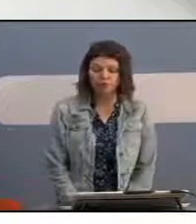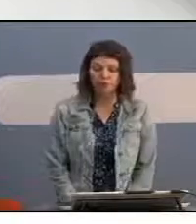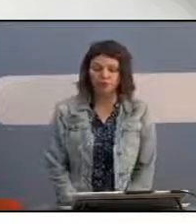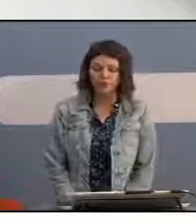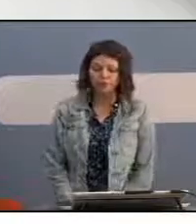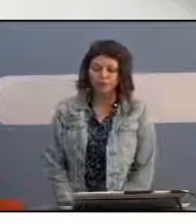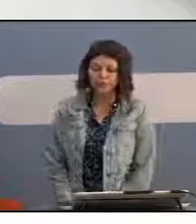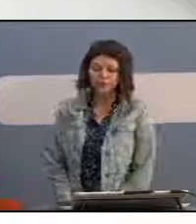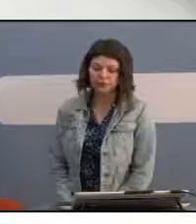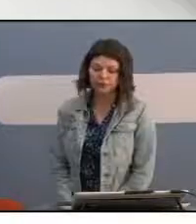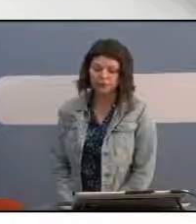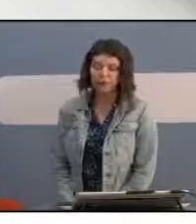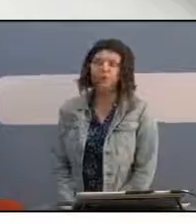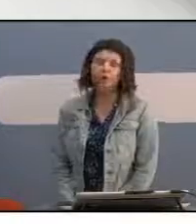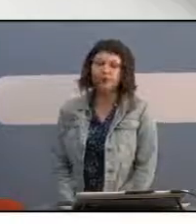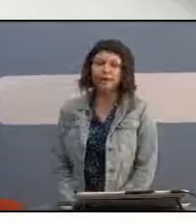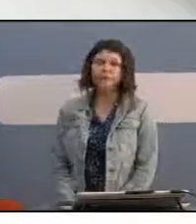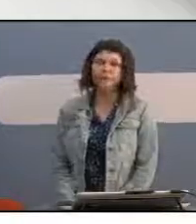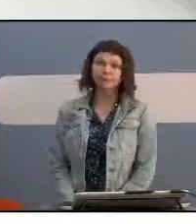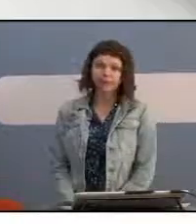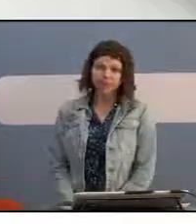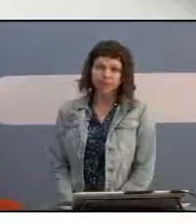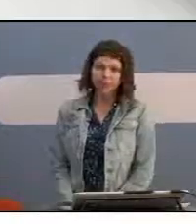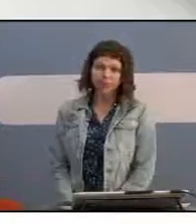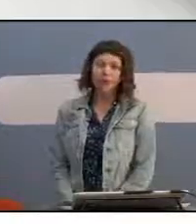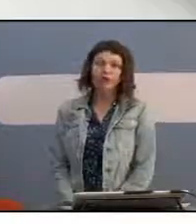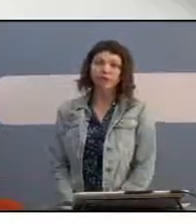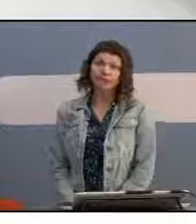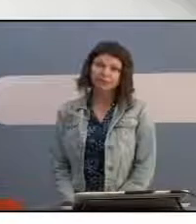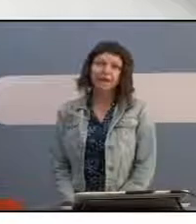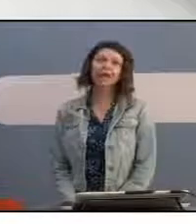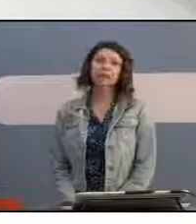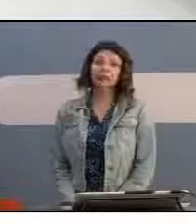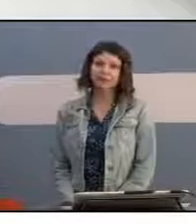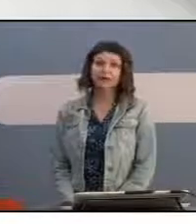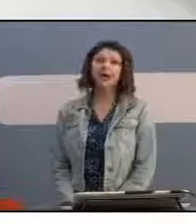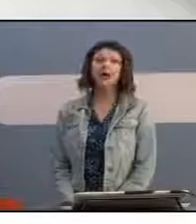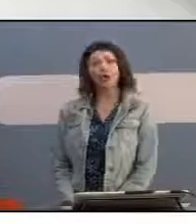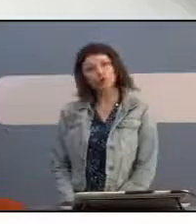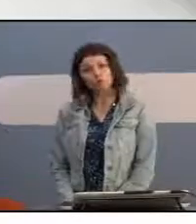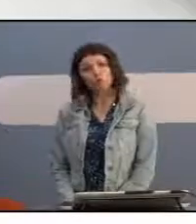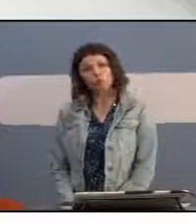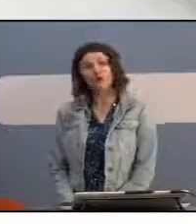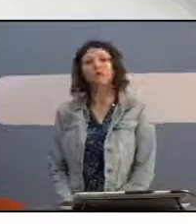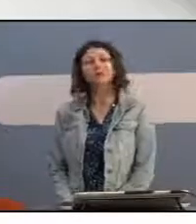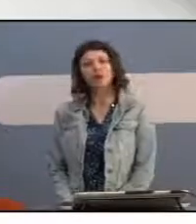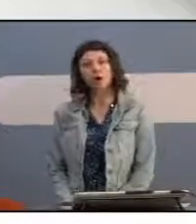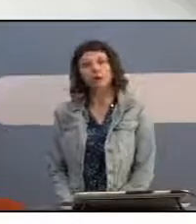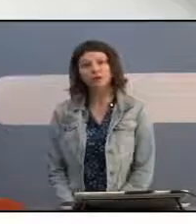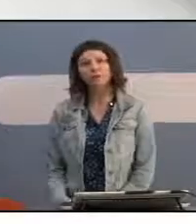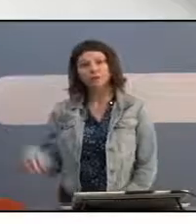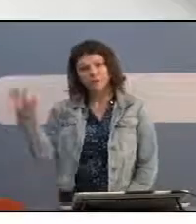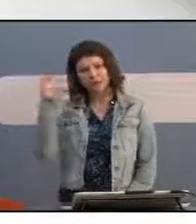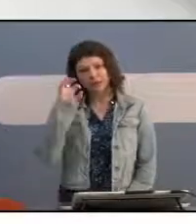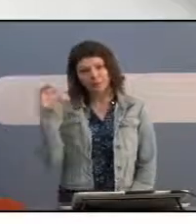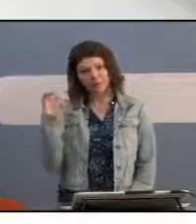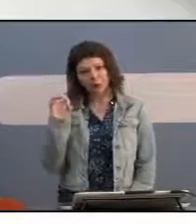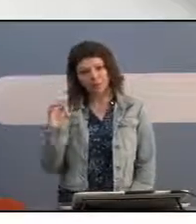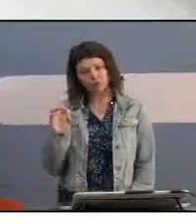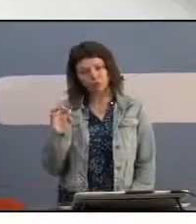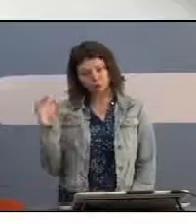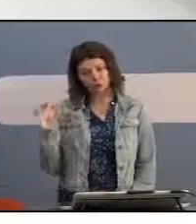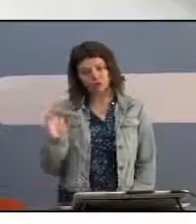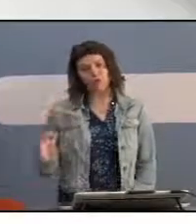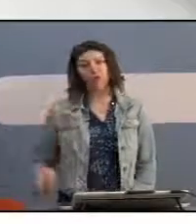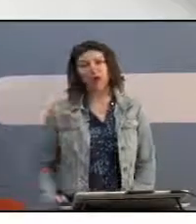כתוב לכם גם את שם הסרטון, זכויות אדם זה מגיע לנו, אני ממליצה לכם בהפסקה לראות אותו שוב ולנסות